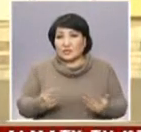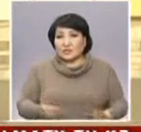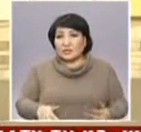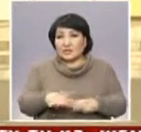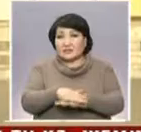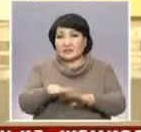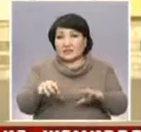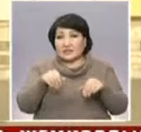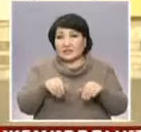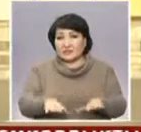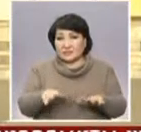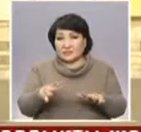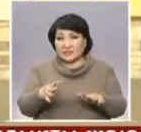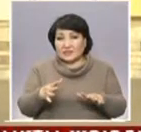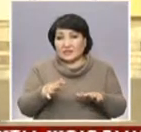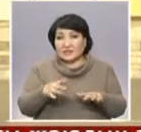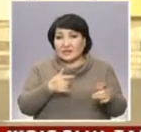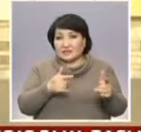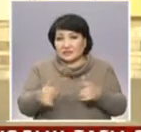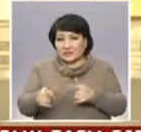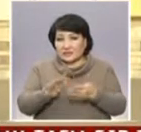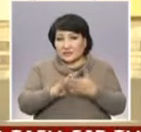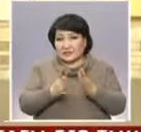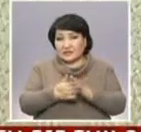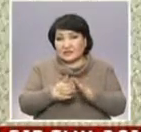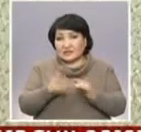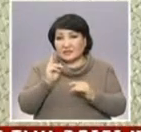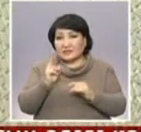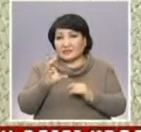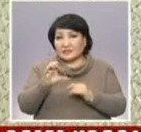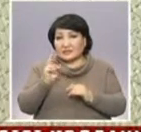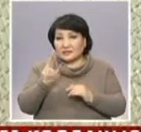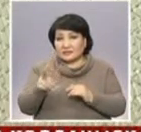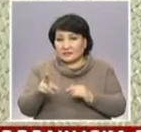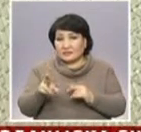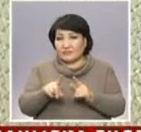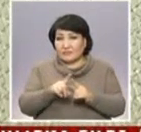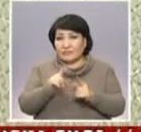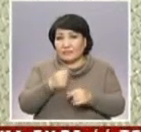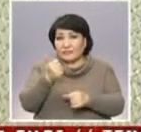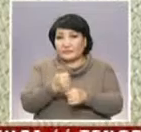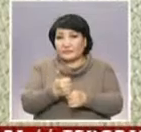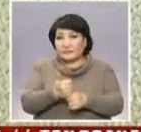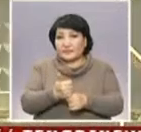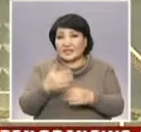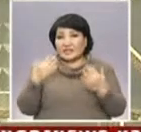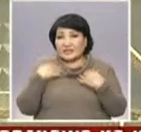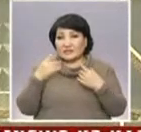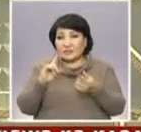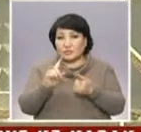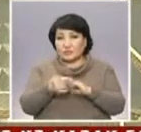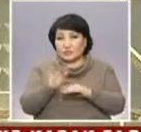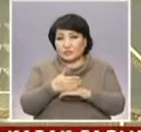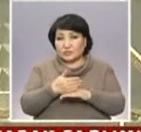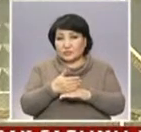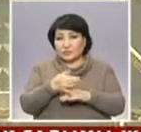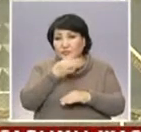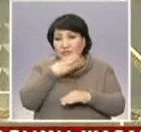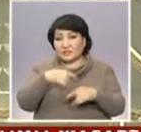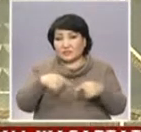жасалған жағдайда КСК төрағасын ауыстыра алады. Тұрғындардан жиналған 2 миллион теңгеге салынып, сапасы көңілден шықпаған футбол